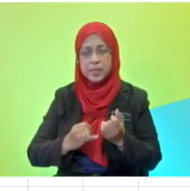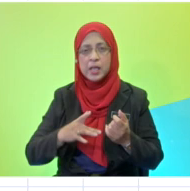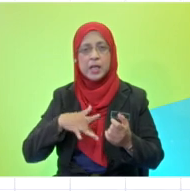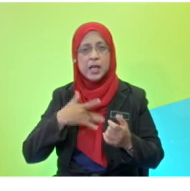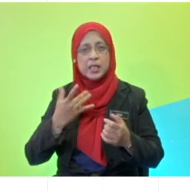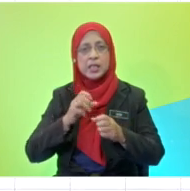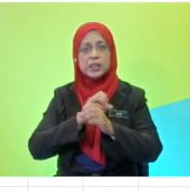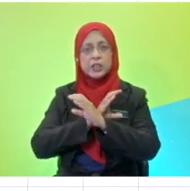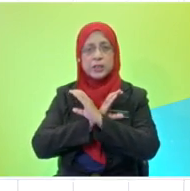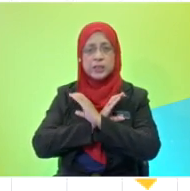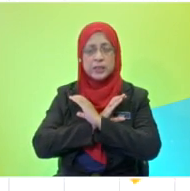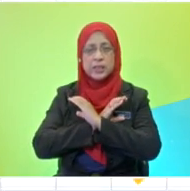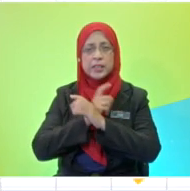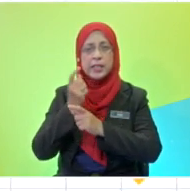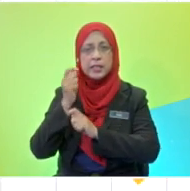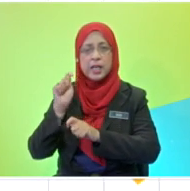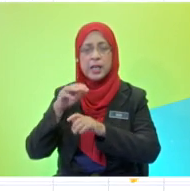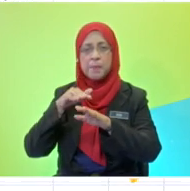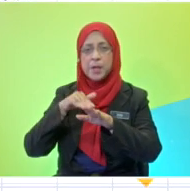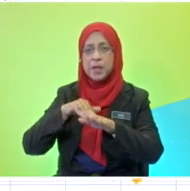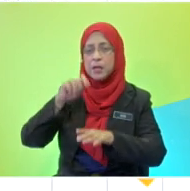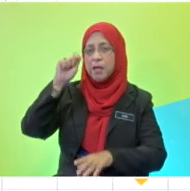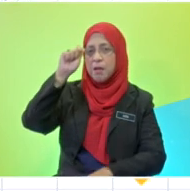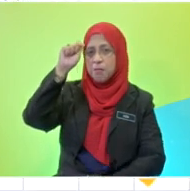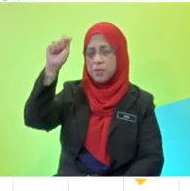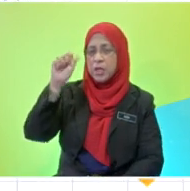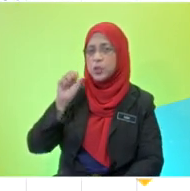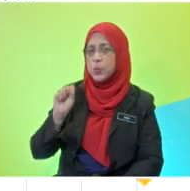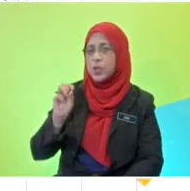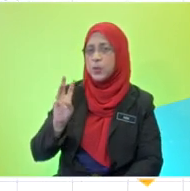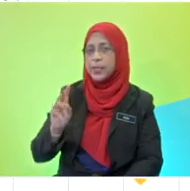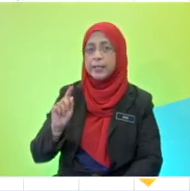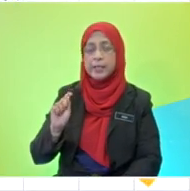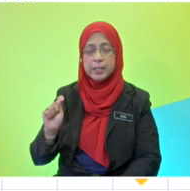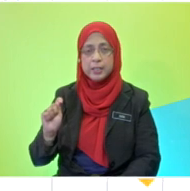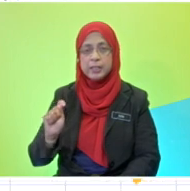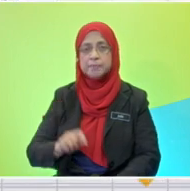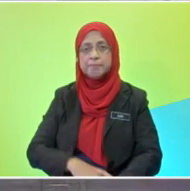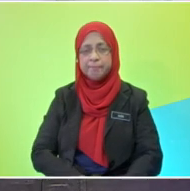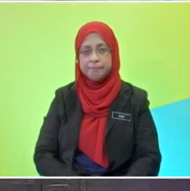melahirkan sifat taat kepada Allah Subhanahu Wa Ta'ala